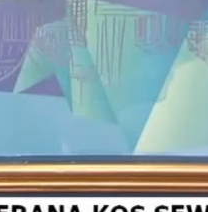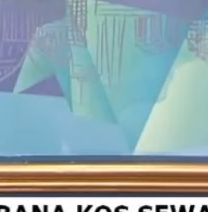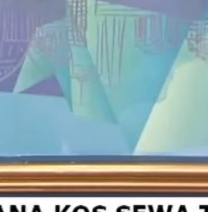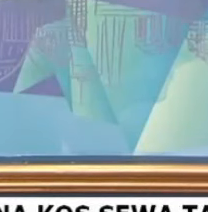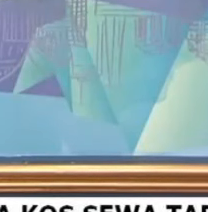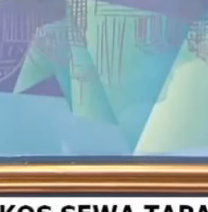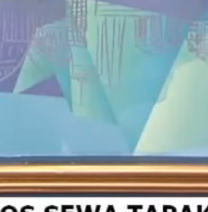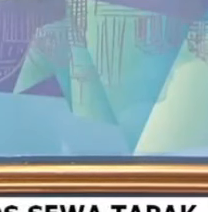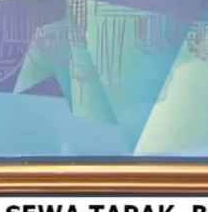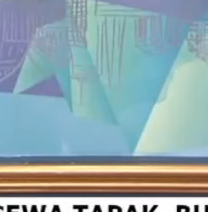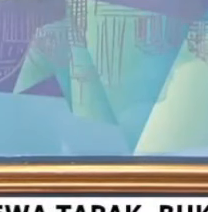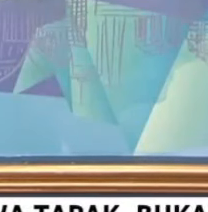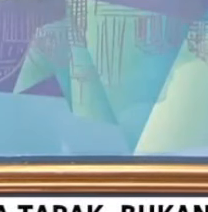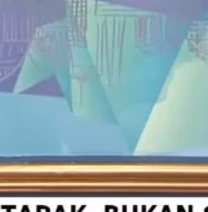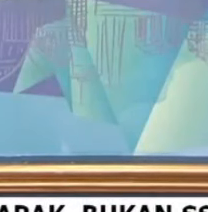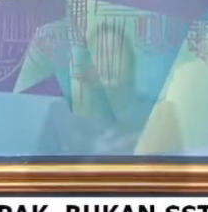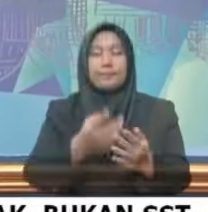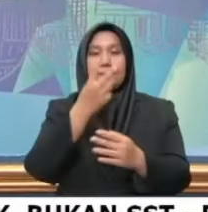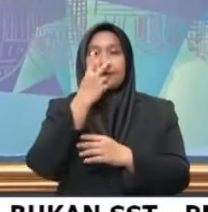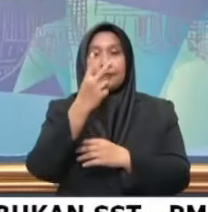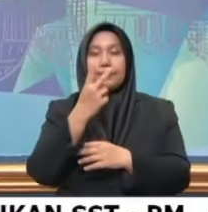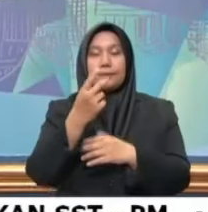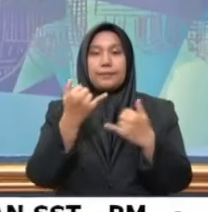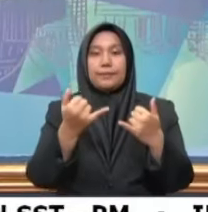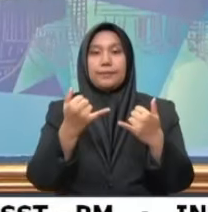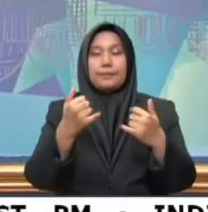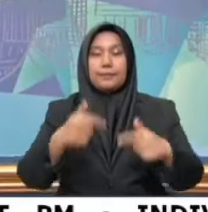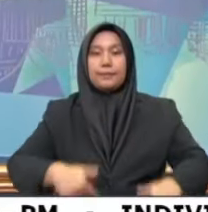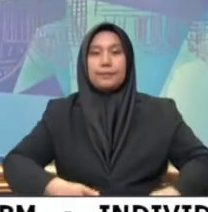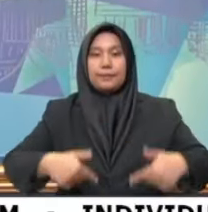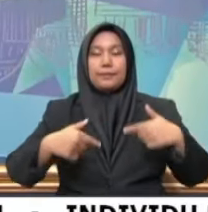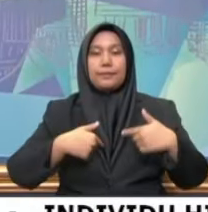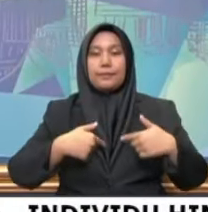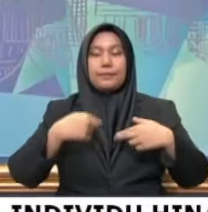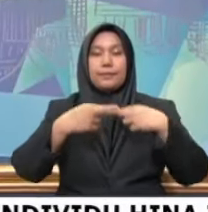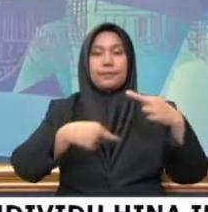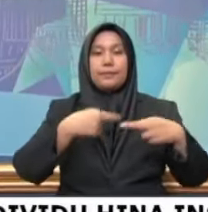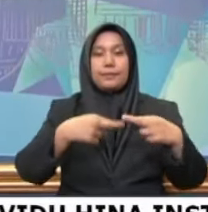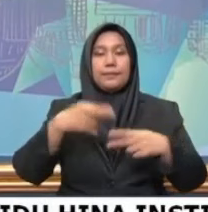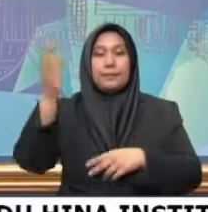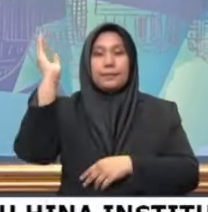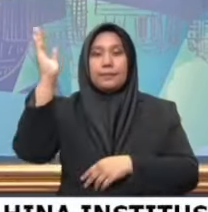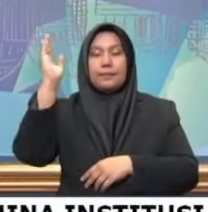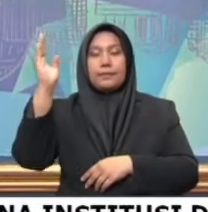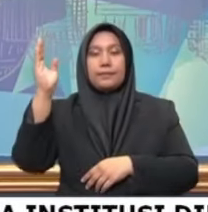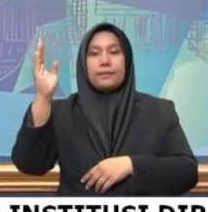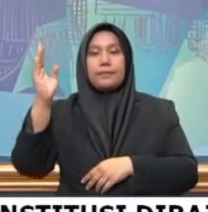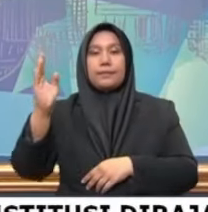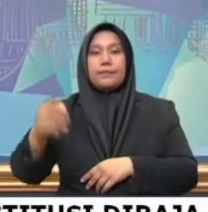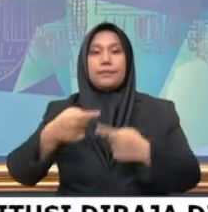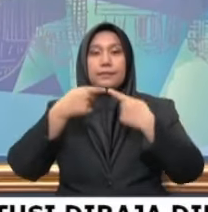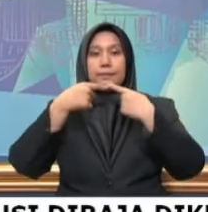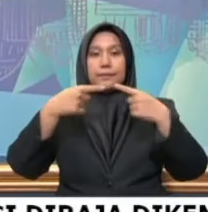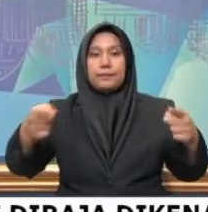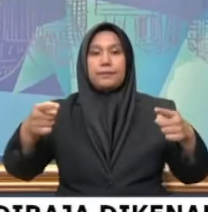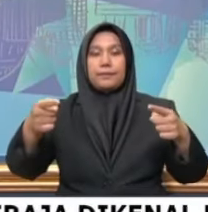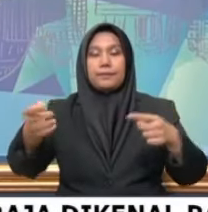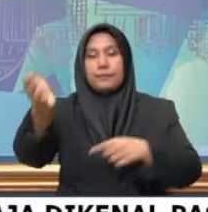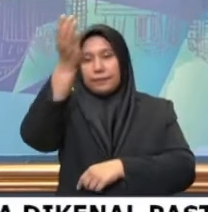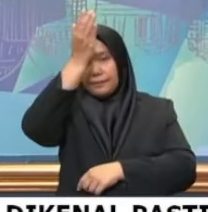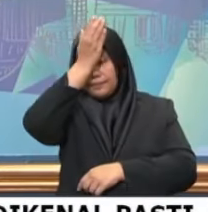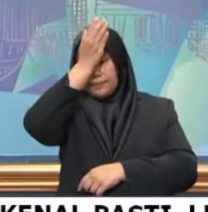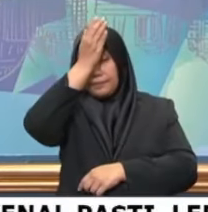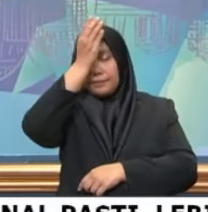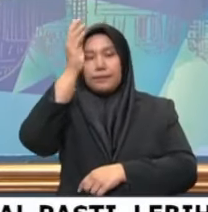Dan kepada anda yang baru saja menyaksikan kami, ketika ini sedang berlangsungnya penggulungan perbahasan usul titah diraja oleh Menteri